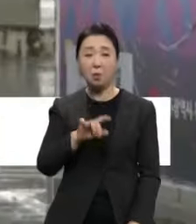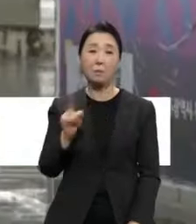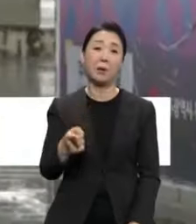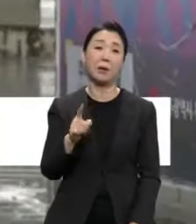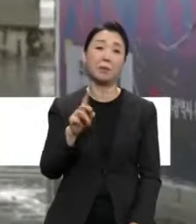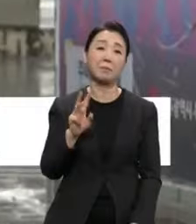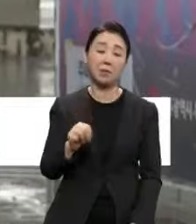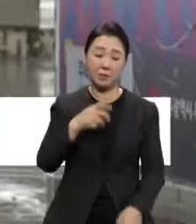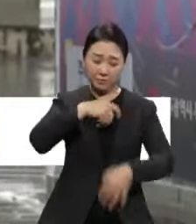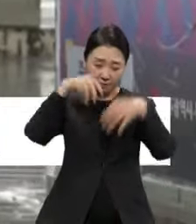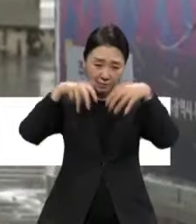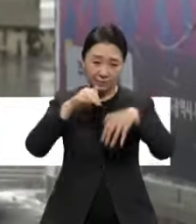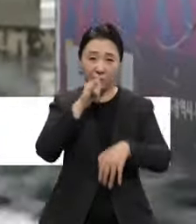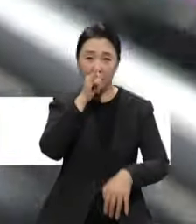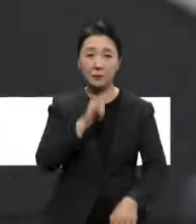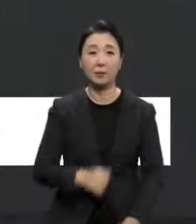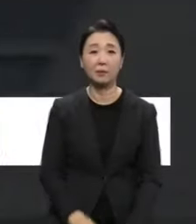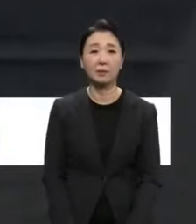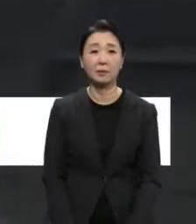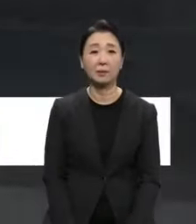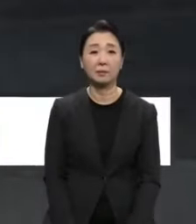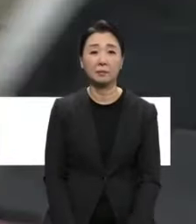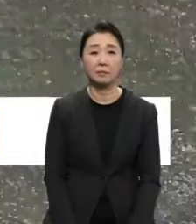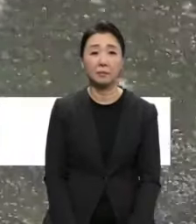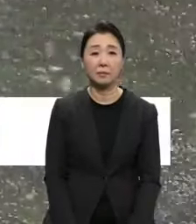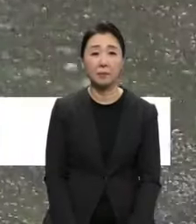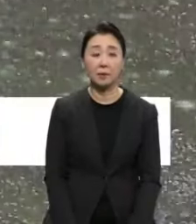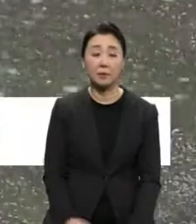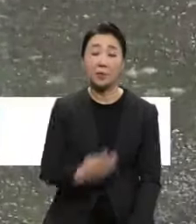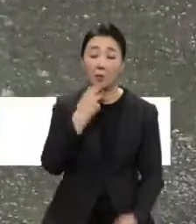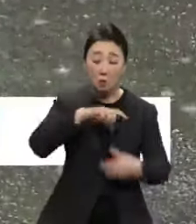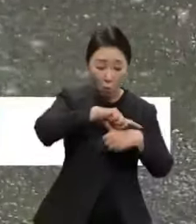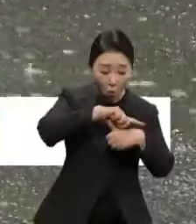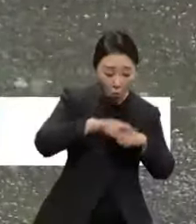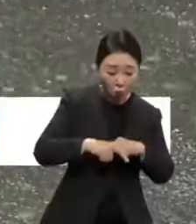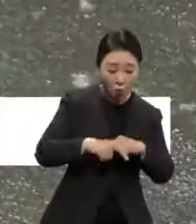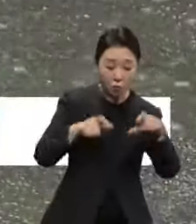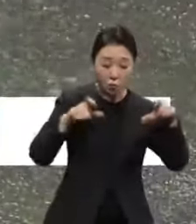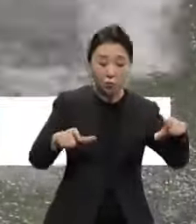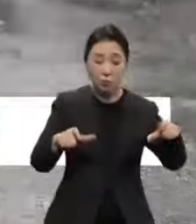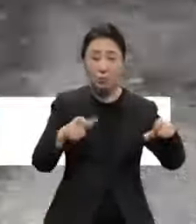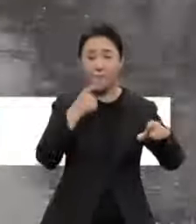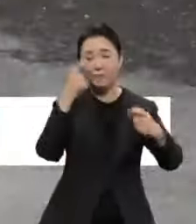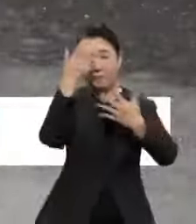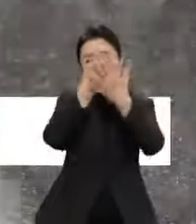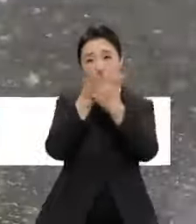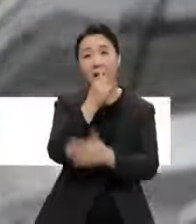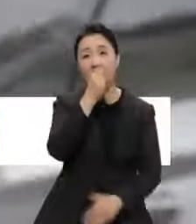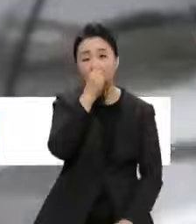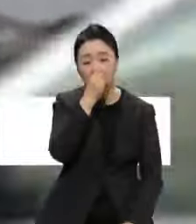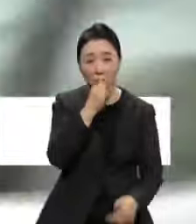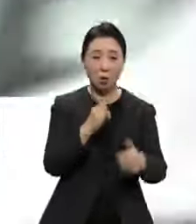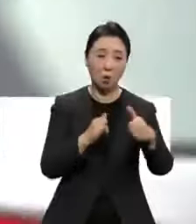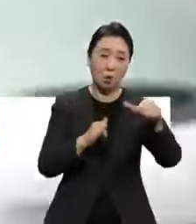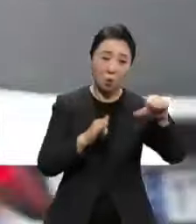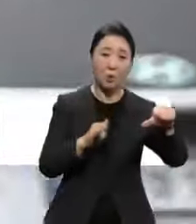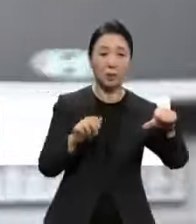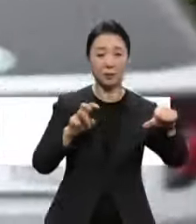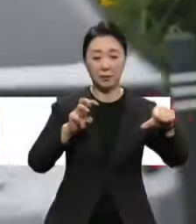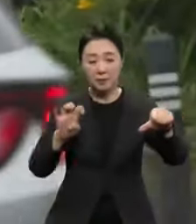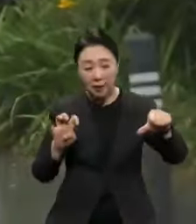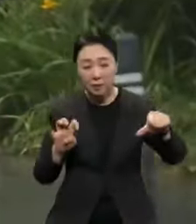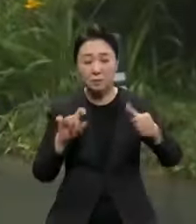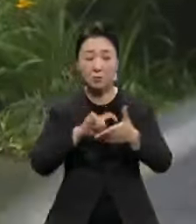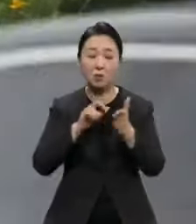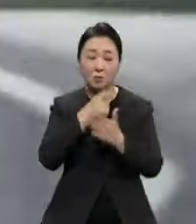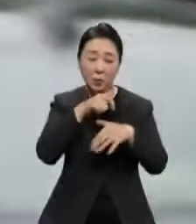넘게 비가 오는 곳이 있겠습니다 이에 비해 서울중 수도권은 흐린 가운데 5에서 40mm 상대적으로